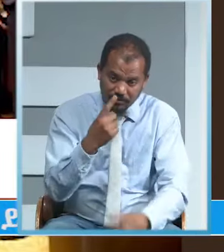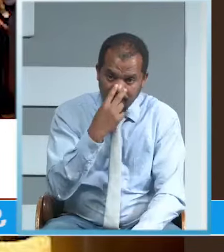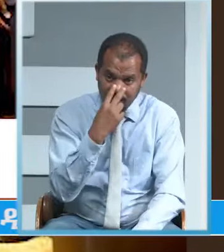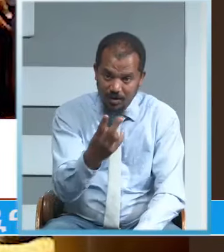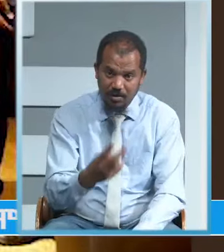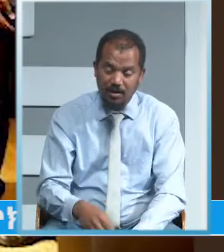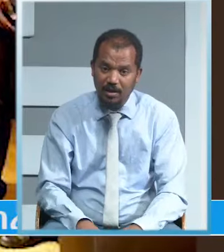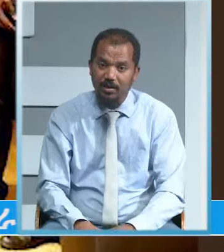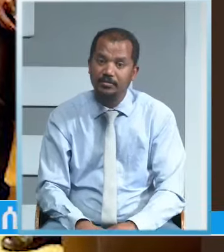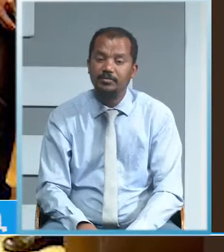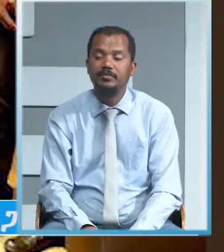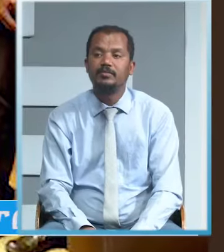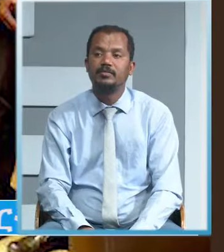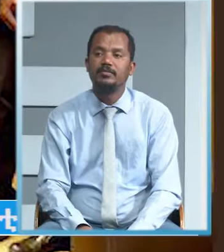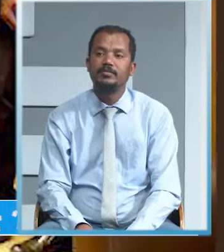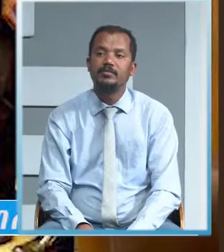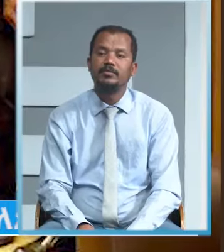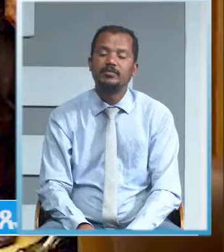ያመለክታል።